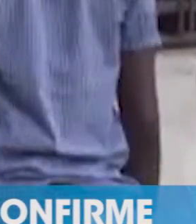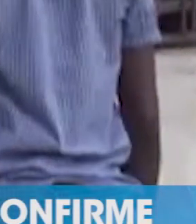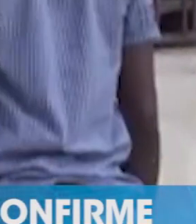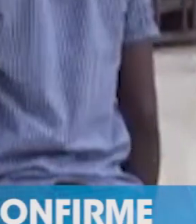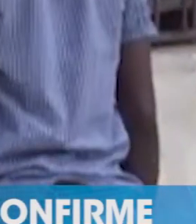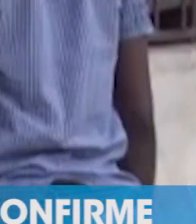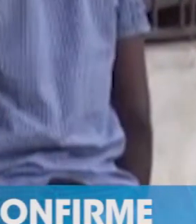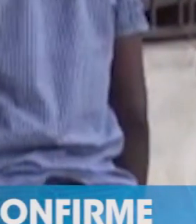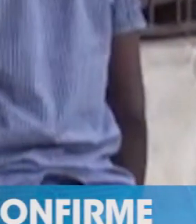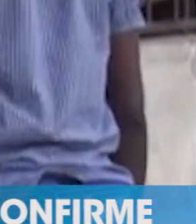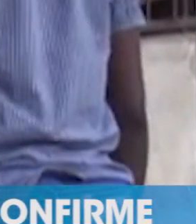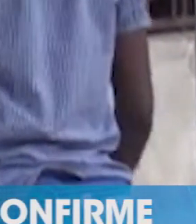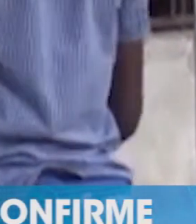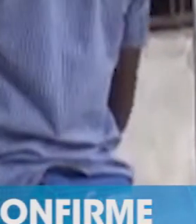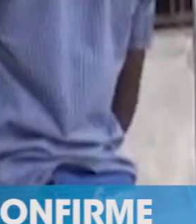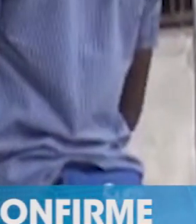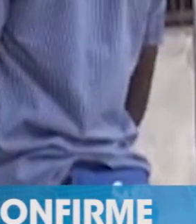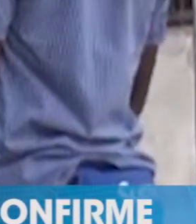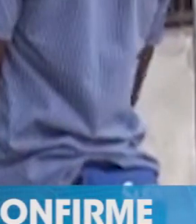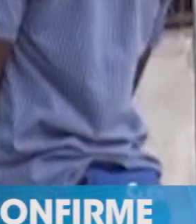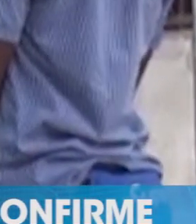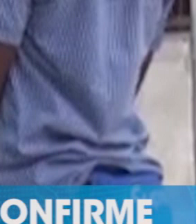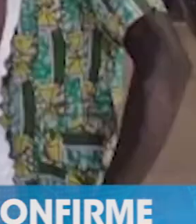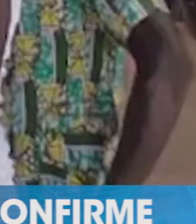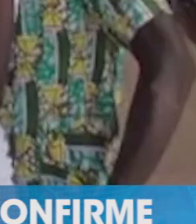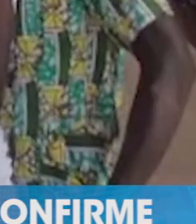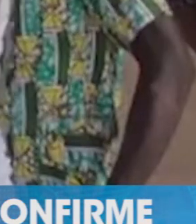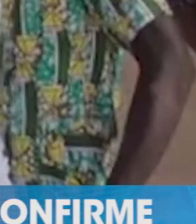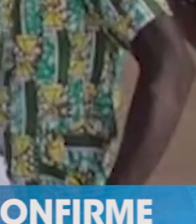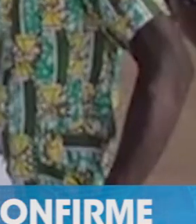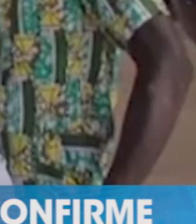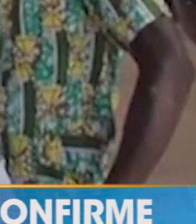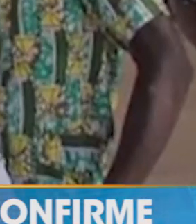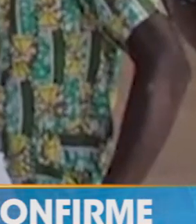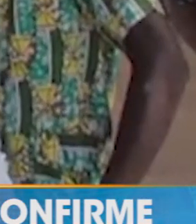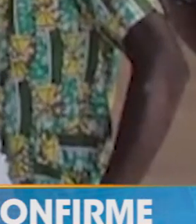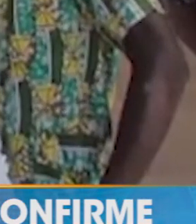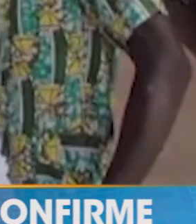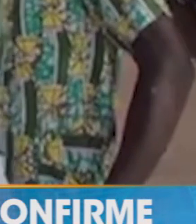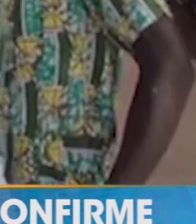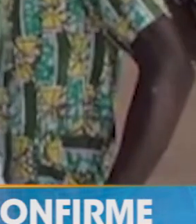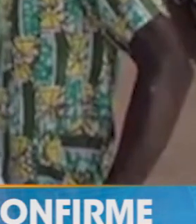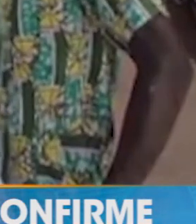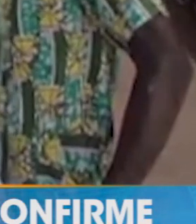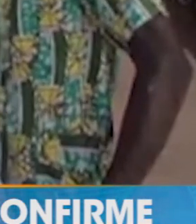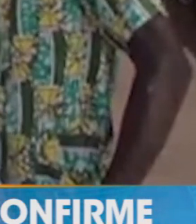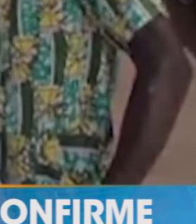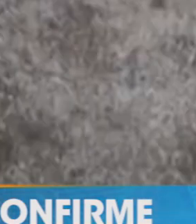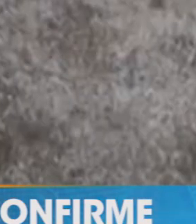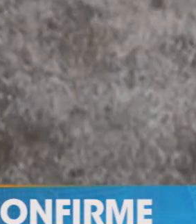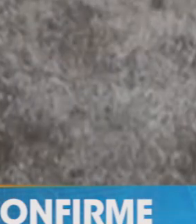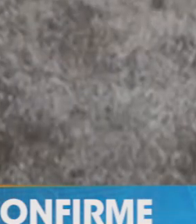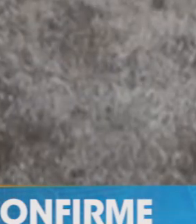commission électorale qui donne une majorité confortable aux Cantalans. Avant la proclamation de la Cour, le parti Les Démocrates a rejeté